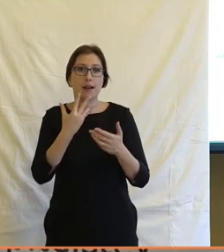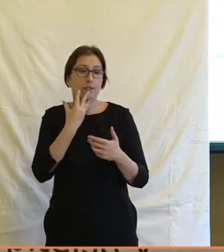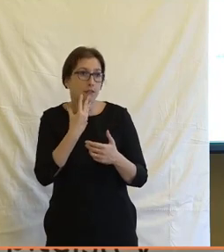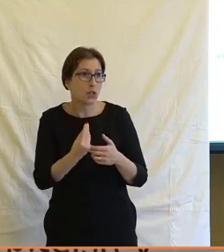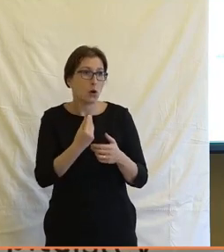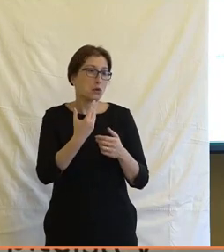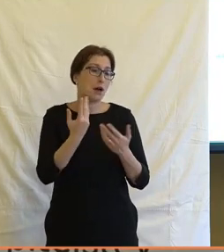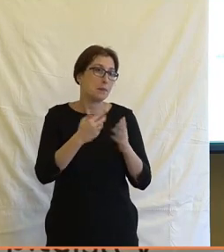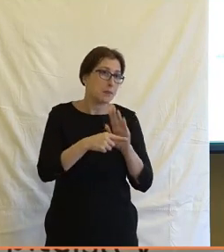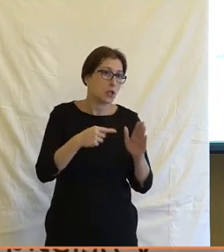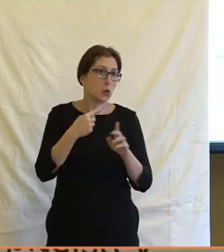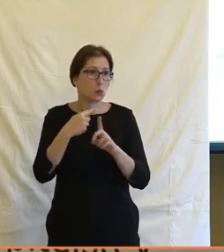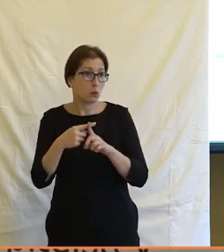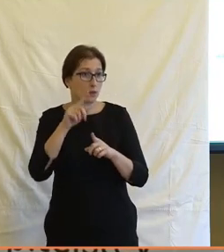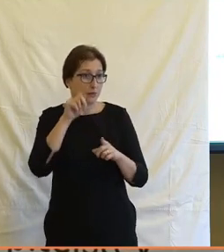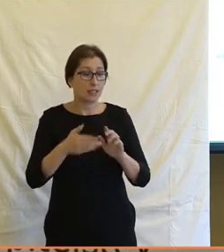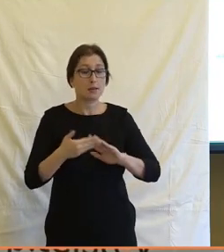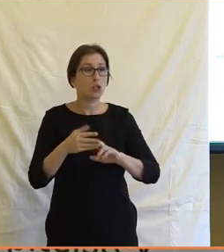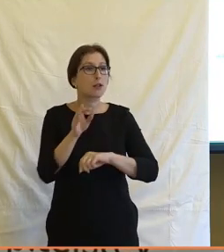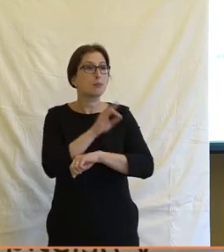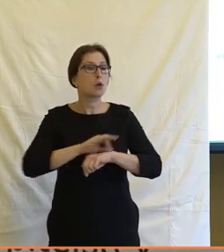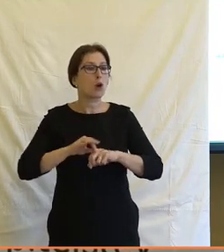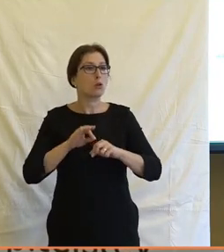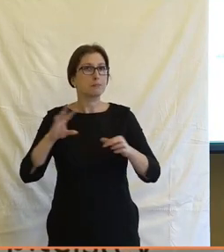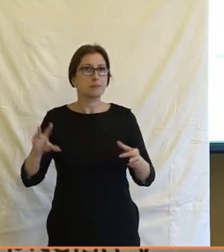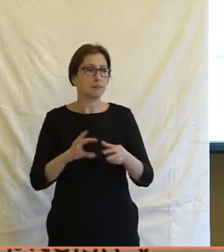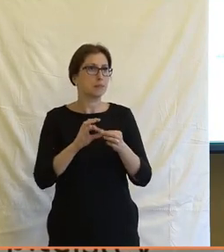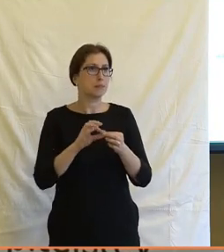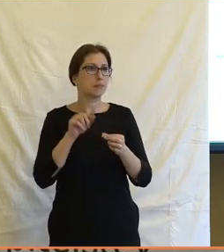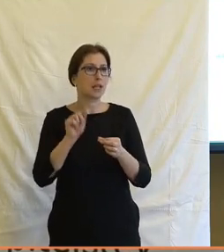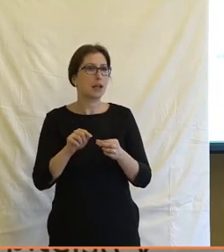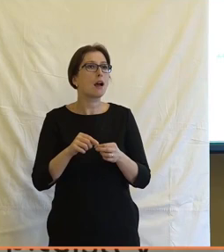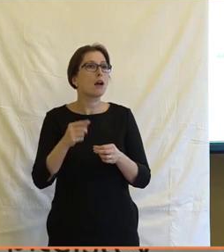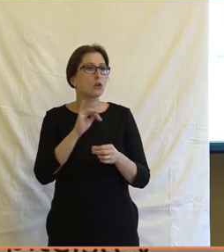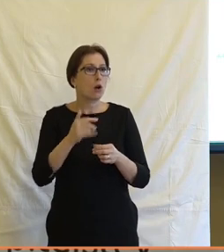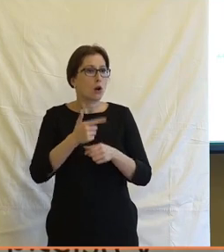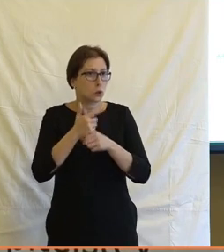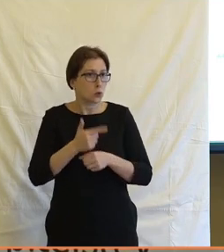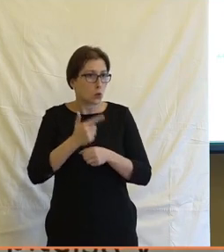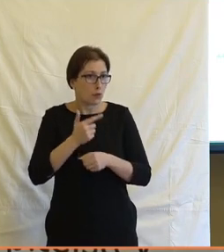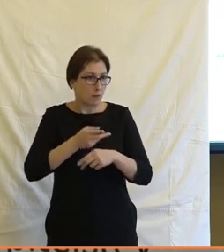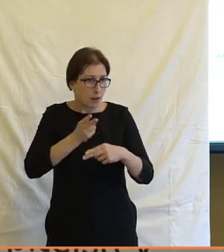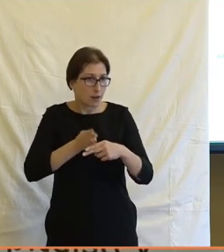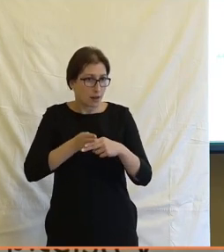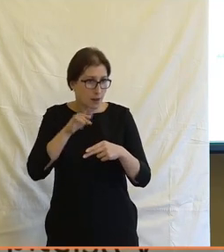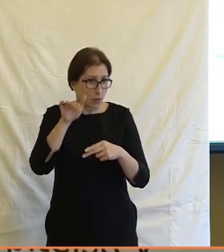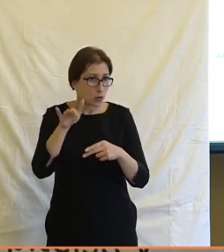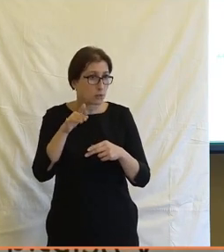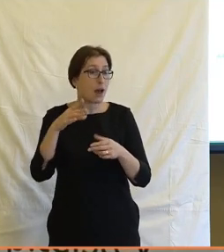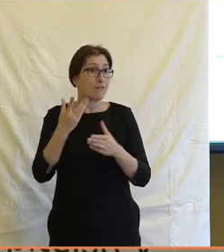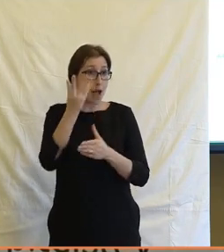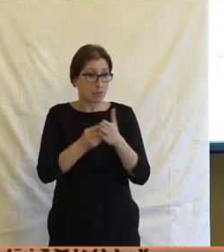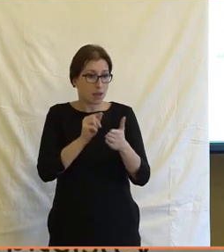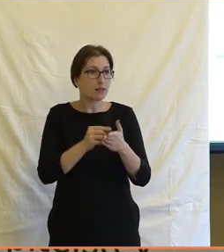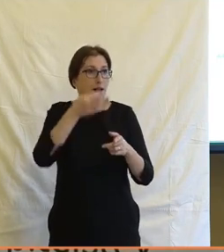nějaké minusy, takže můžu mluvit třeba o projektu, který je zaměřený na diabetiky, na aplikaci, který se třeba velice dobře ujal